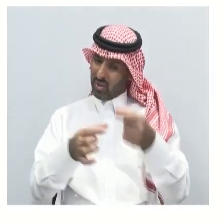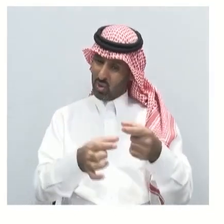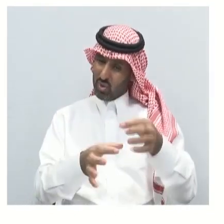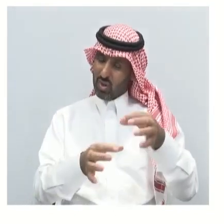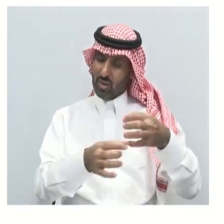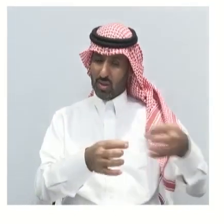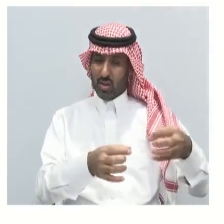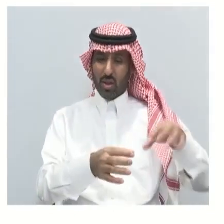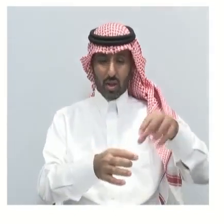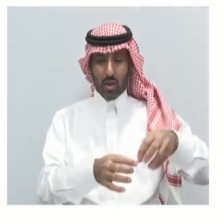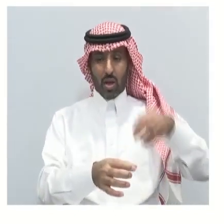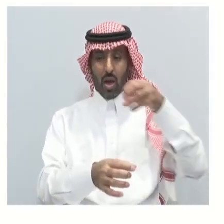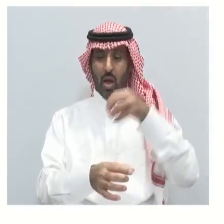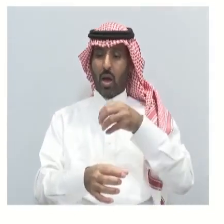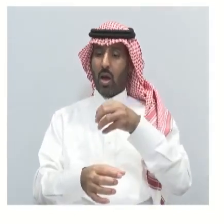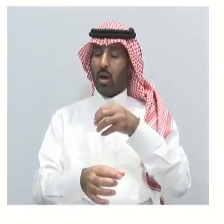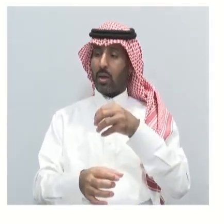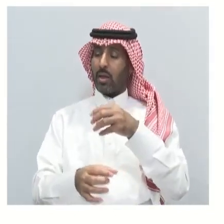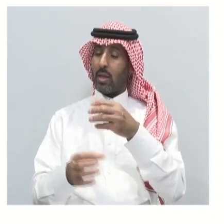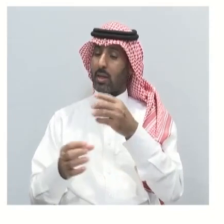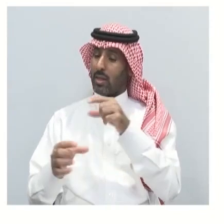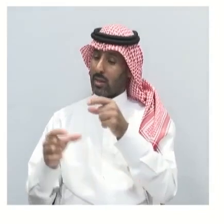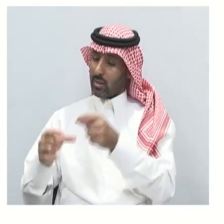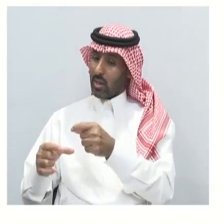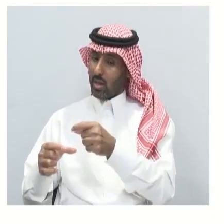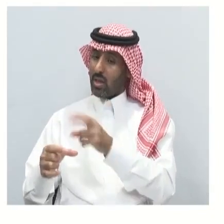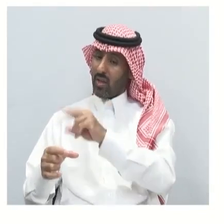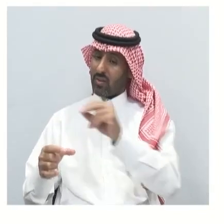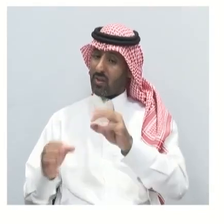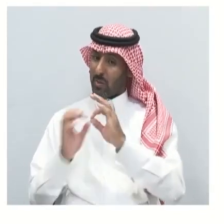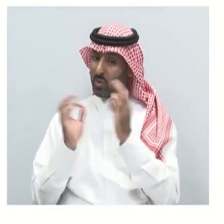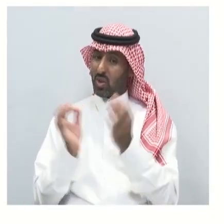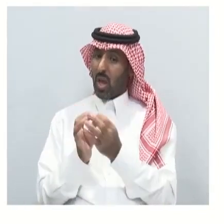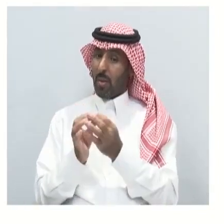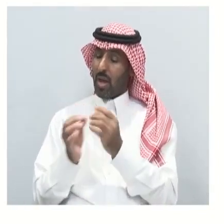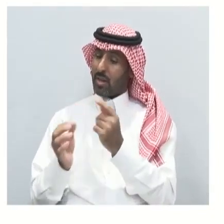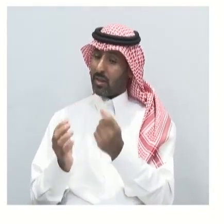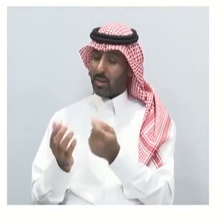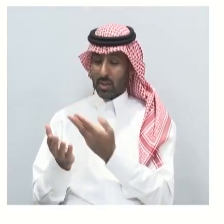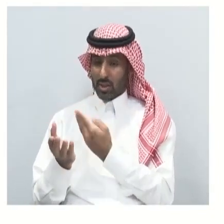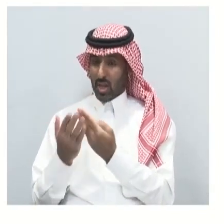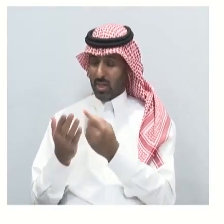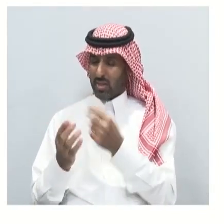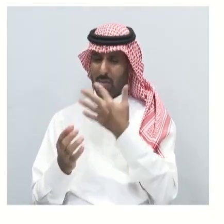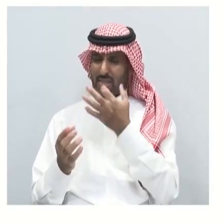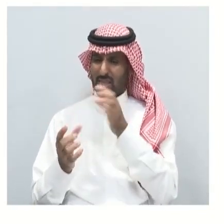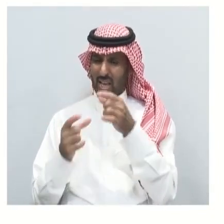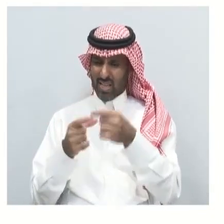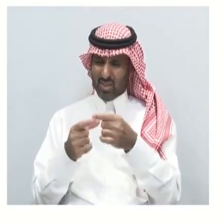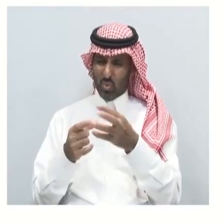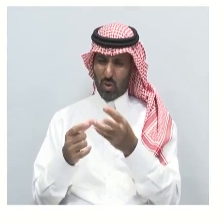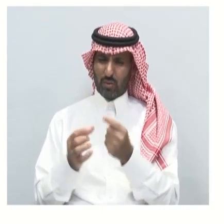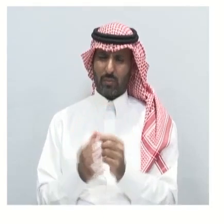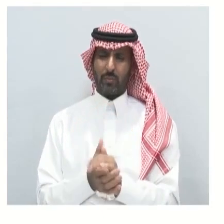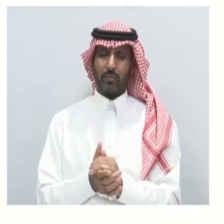الميدانيه على اساس ان العينه تكون ممثله للمجتمع وسوف توصله الى نفس النتائج في حال اجراء بحثه على المجتمع